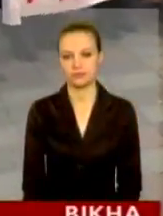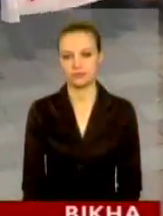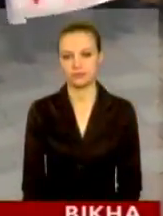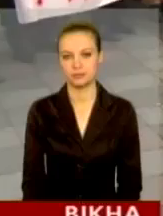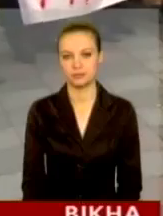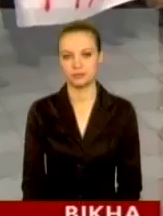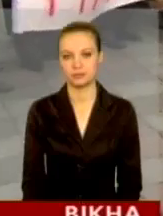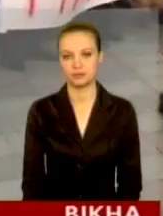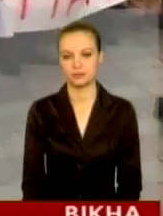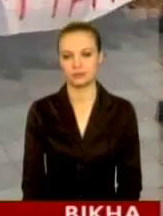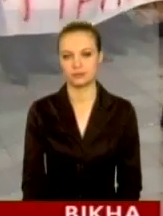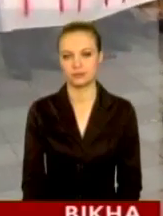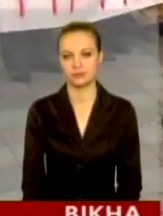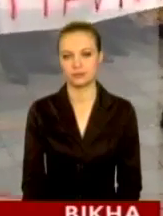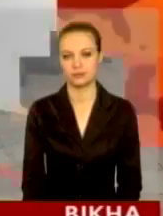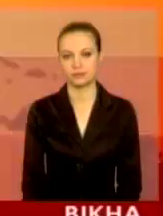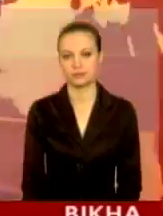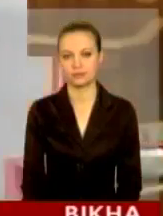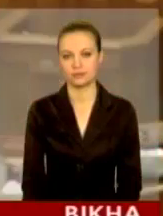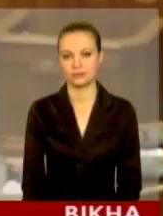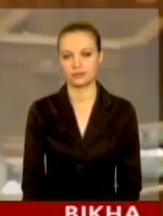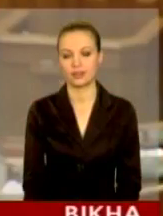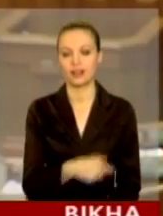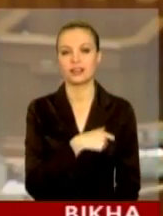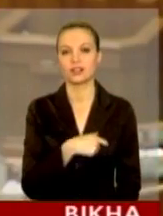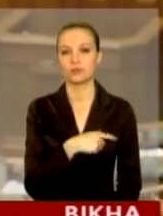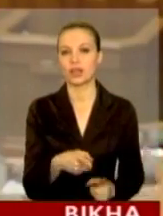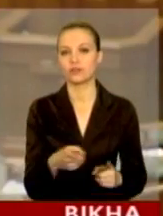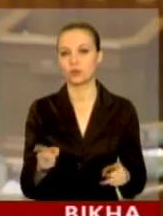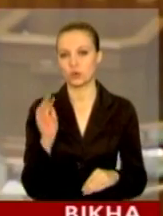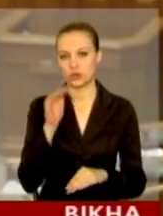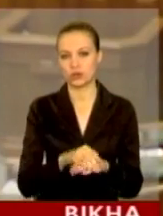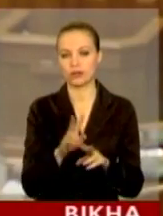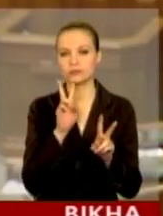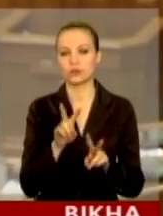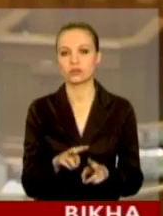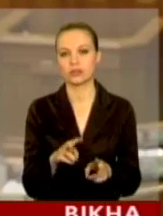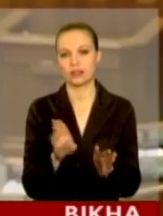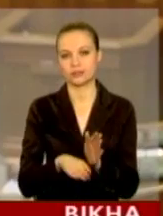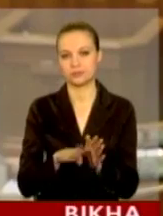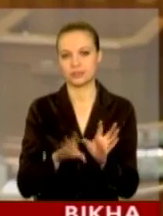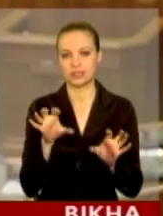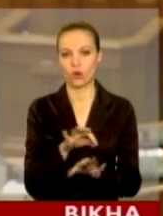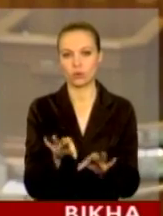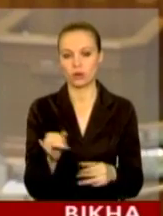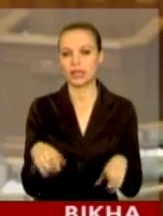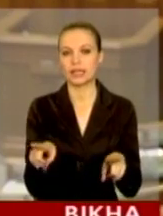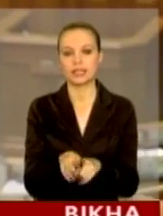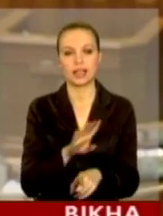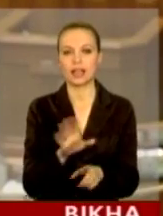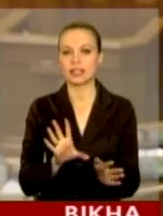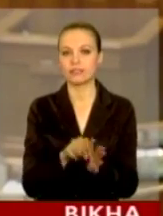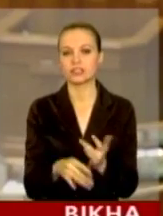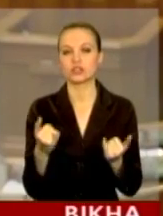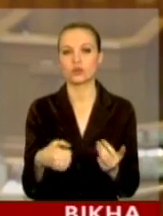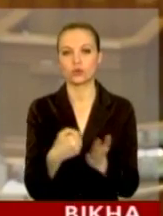підпалюють ура депутати впродовж цілого дня розглядали другорядні законопроекти і так і не внесли